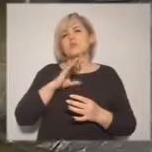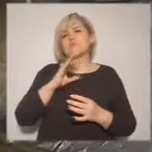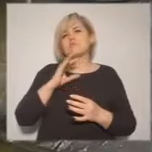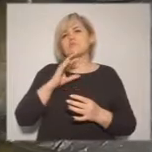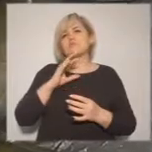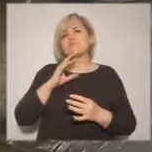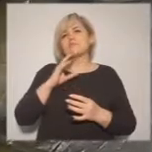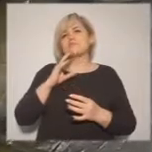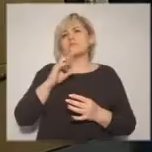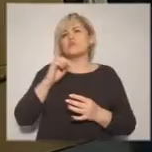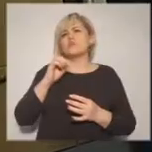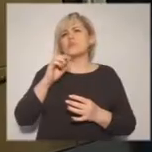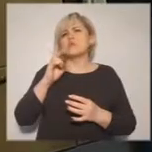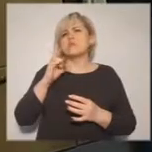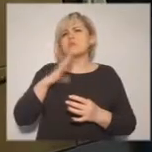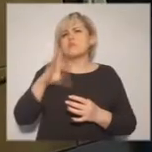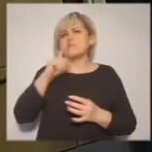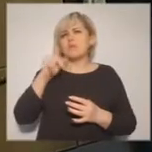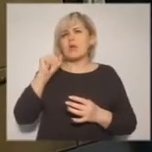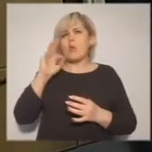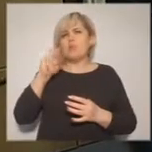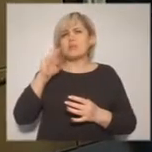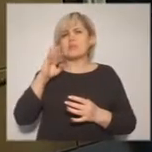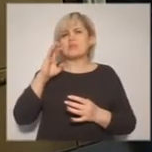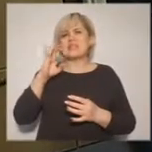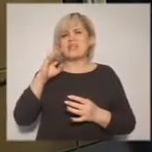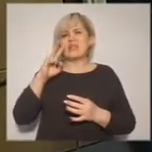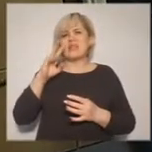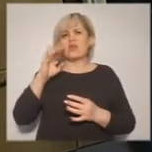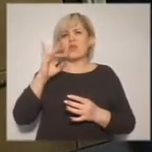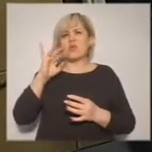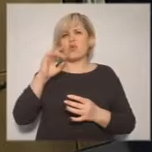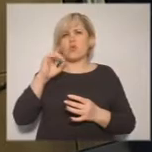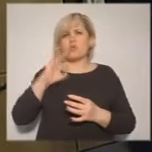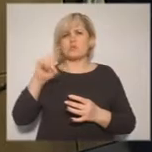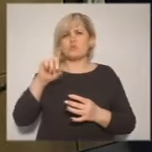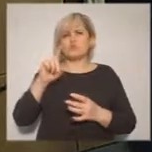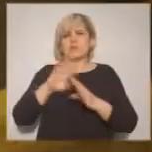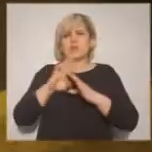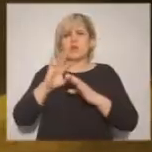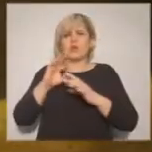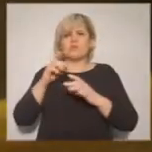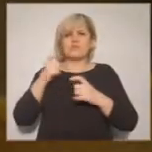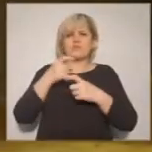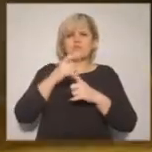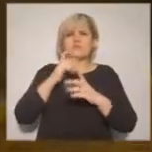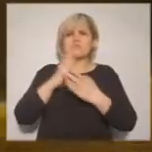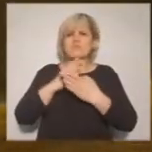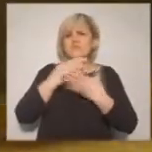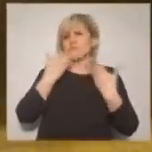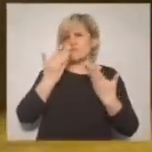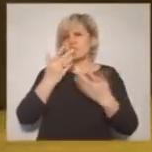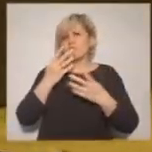статистике, 16% инвазированных лакомились такой рыбкой именно в гостях. Больше заболевших только среди тех, кто купил